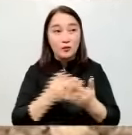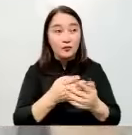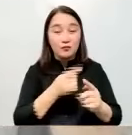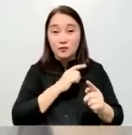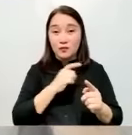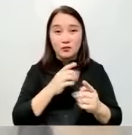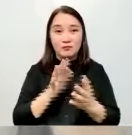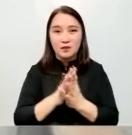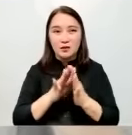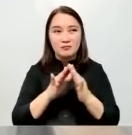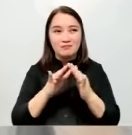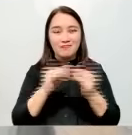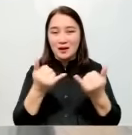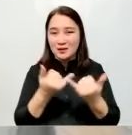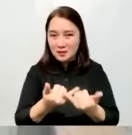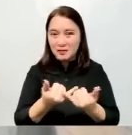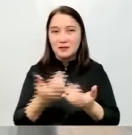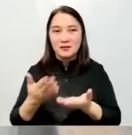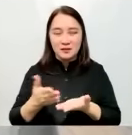company.